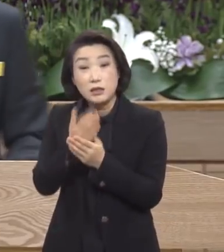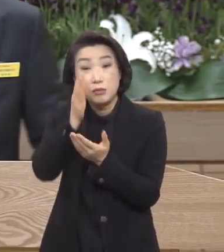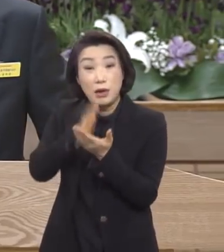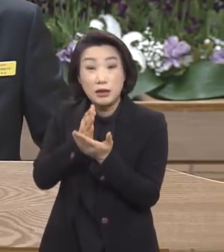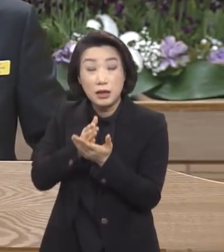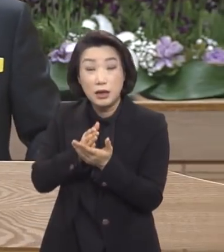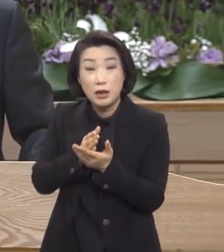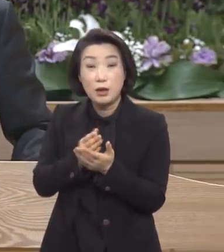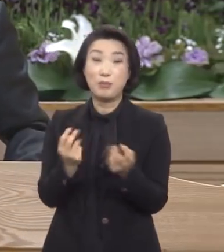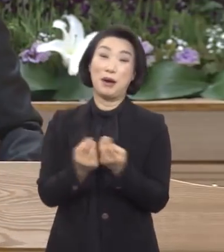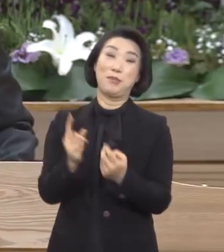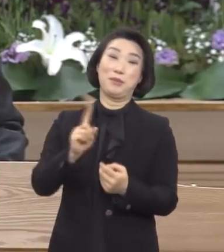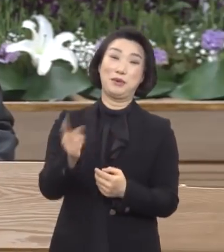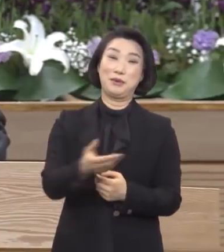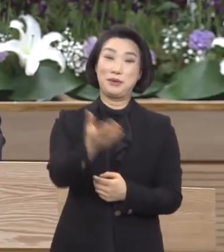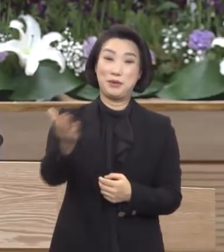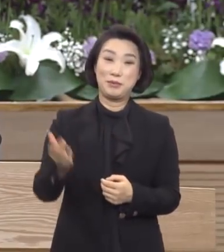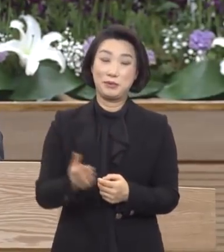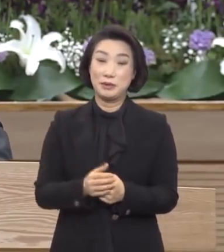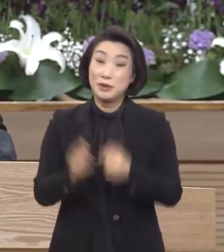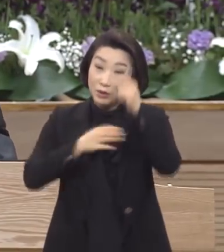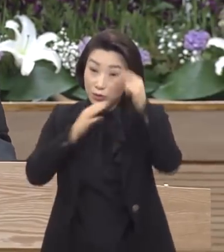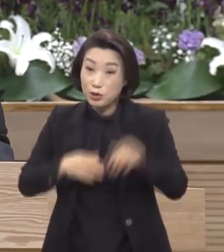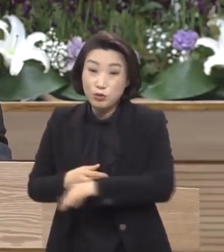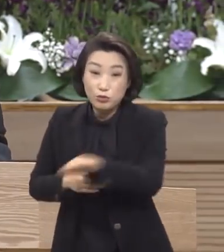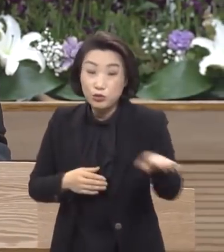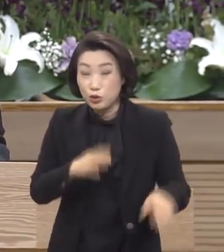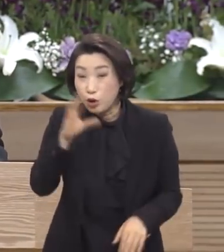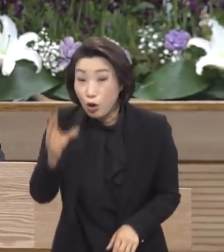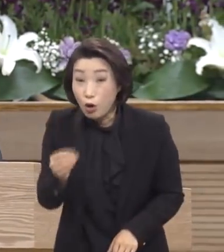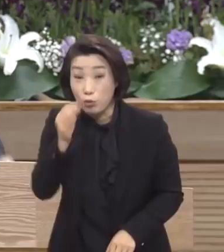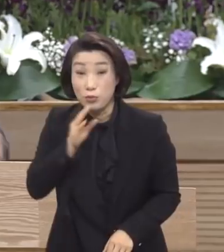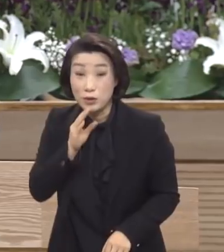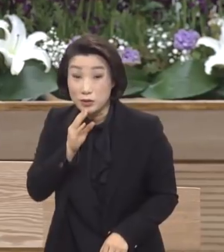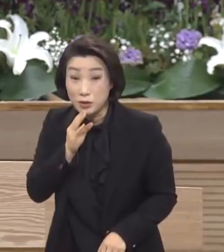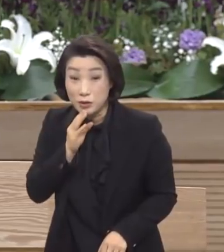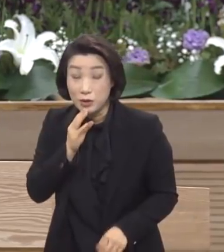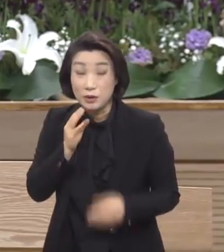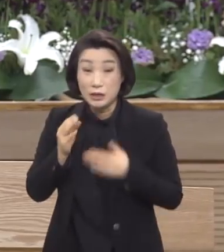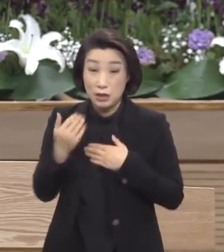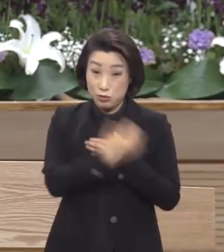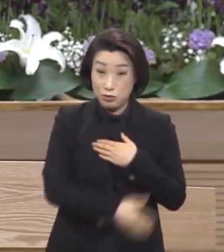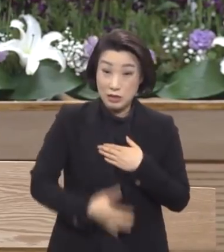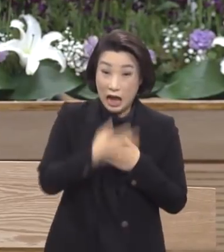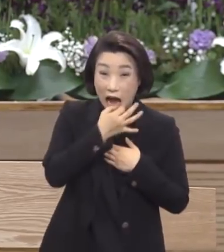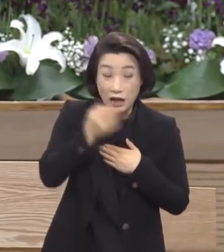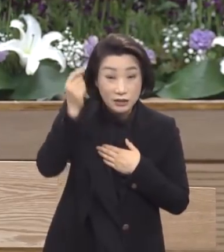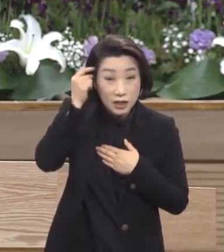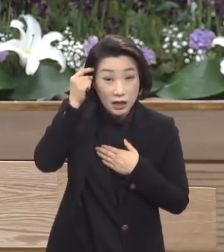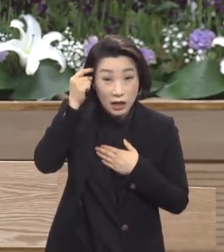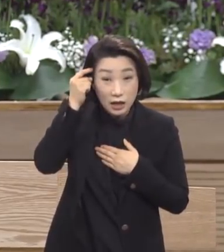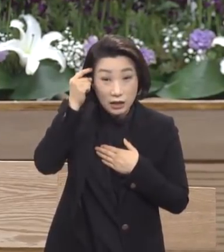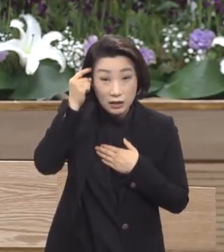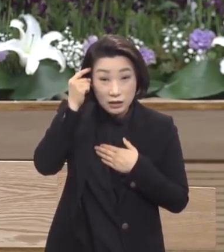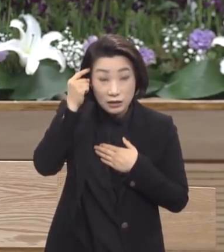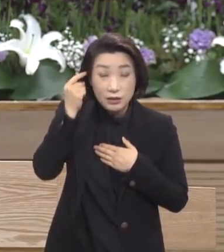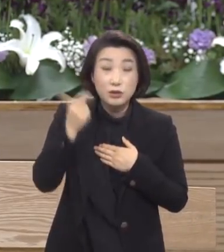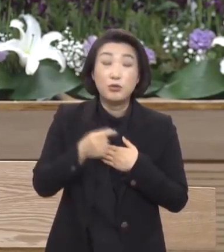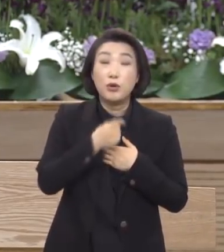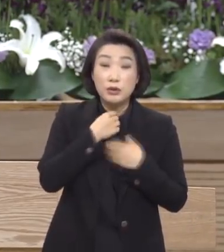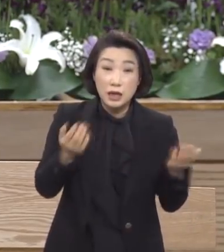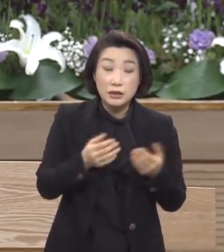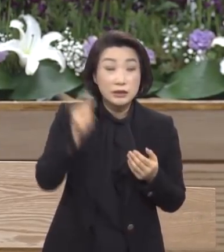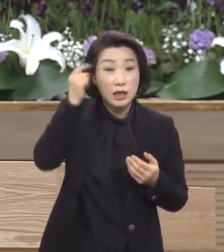그런 방법이 뭐겠어? 성도는 거룩한 것인데 내 육신의 소욕과 정욕과